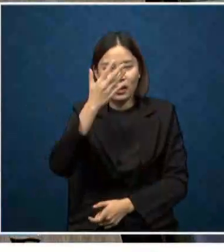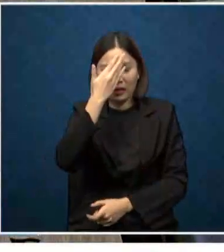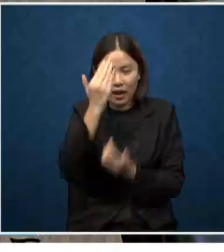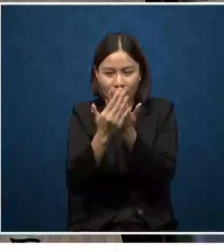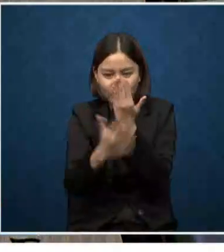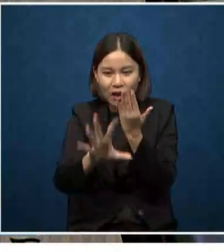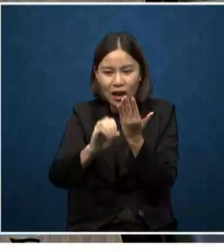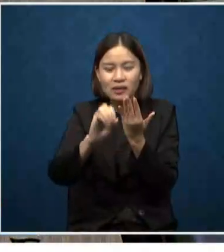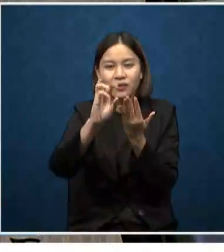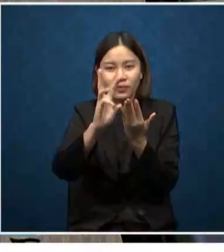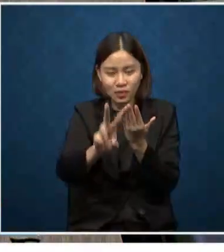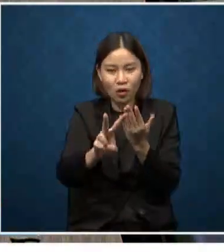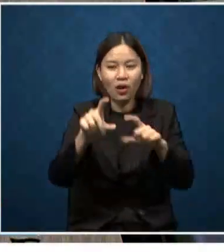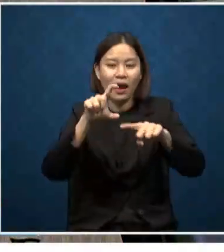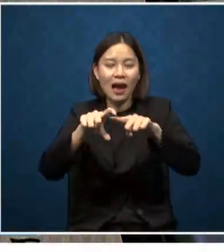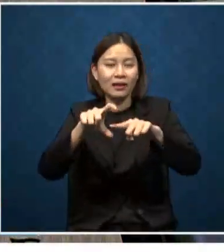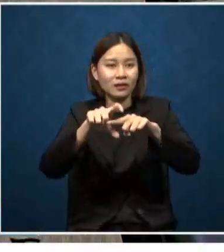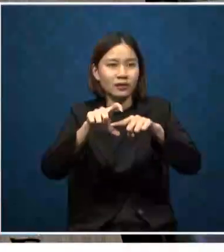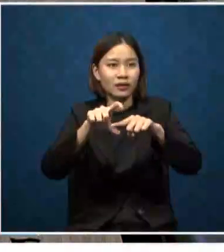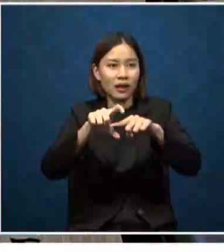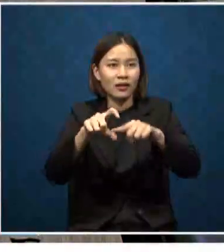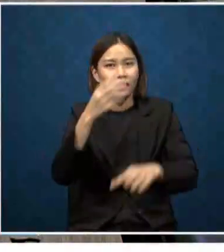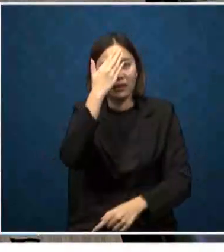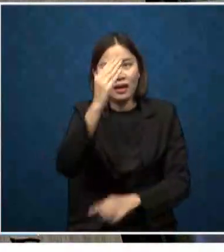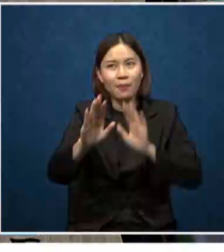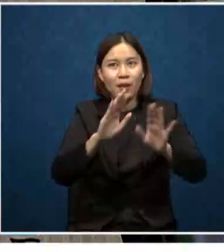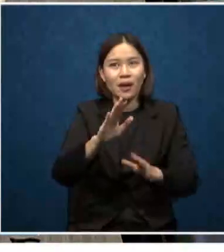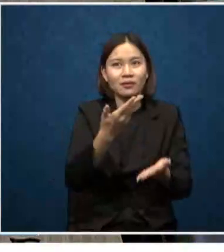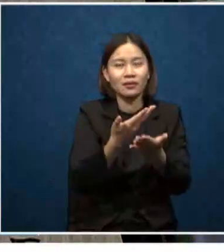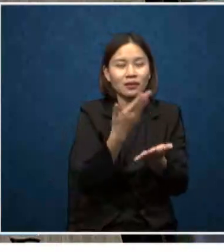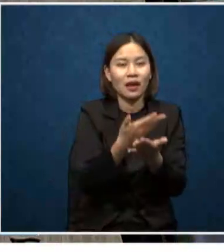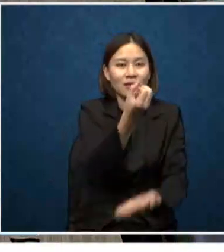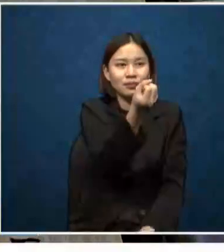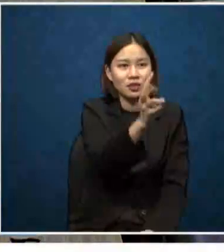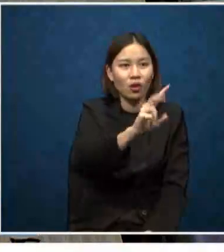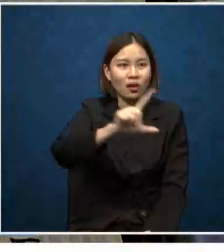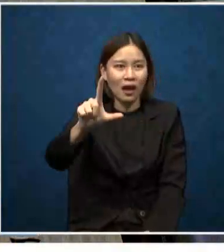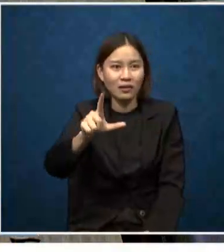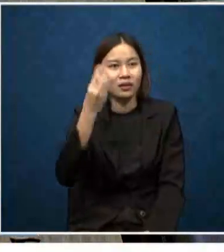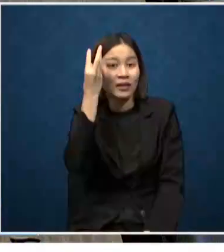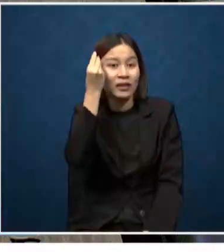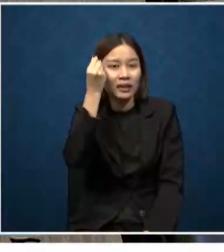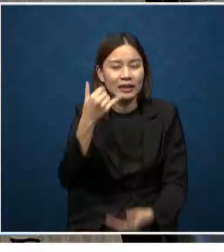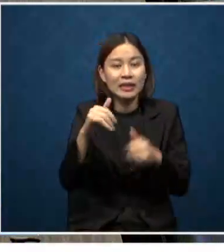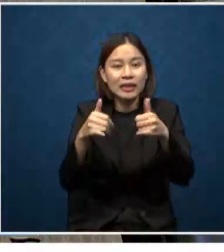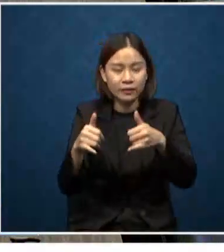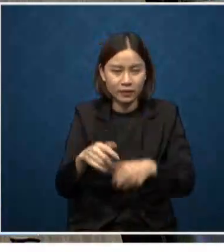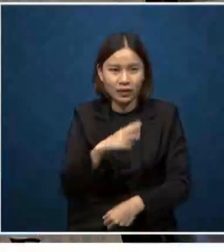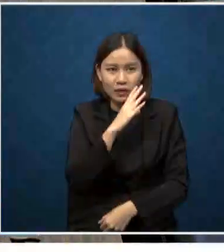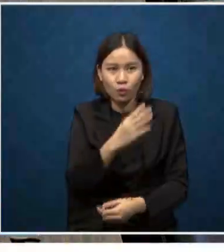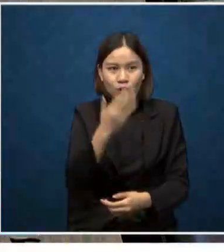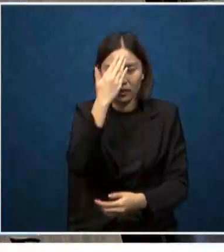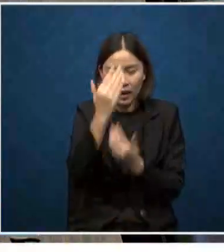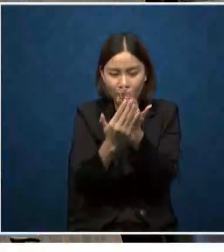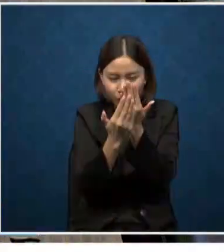300ห้าม 2ไปหาเล่นๆนะหน้าละประมาณ 12ล้านเล่นๆนะฮะแต่ทุกหน้ามีความ